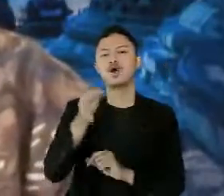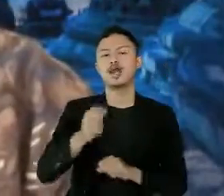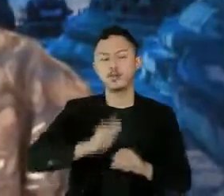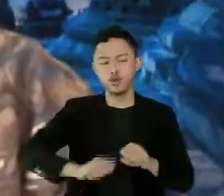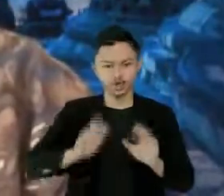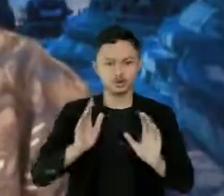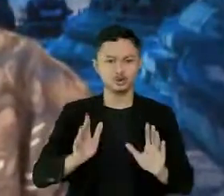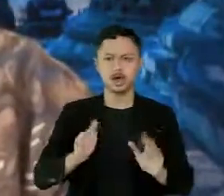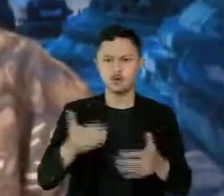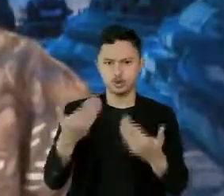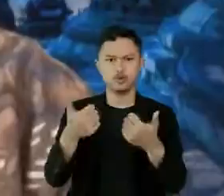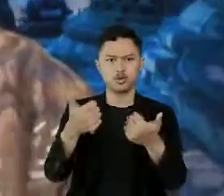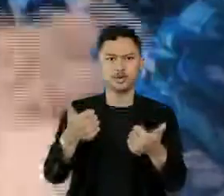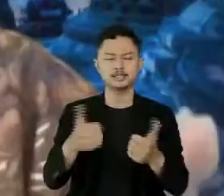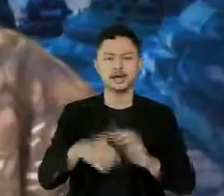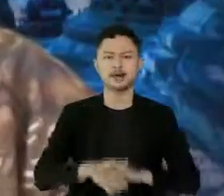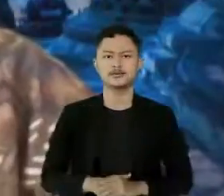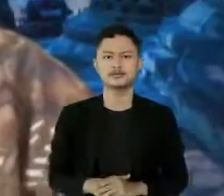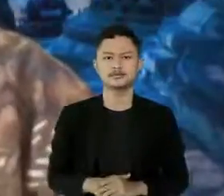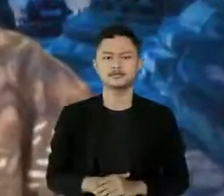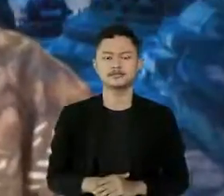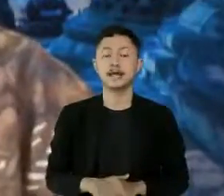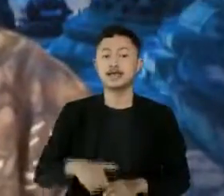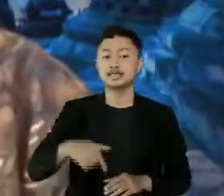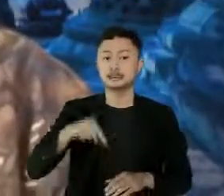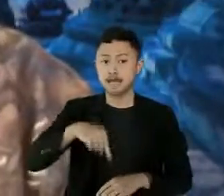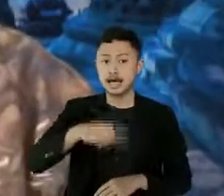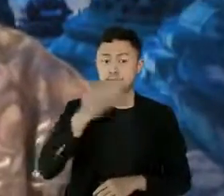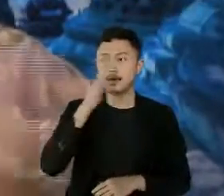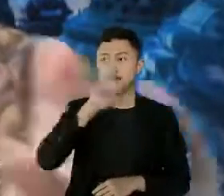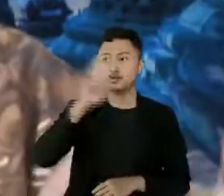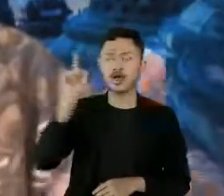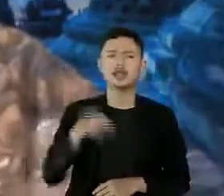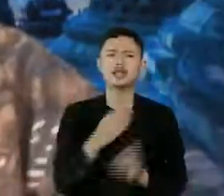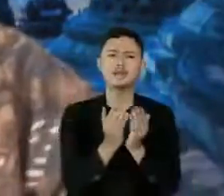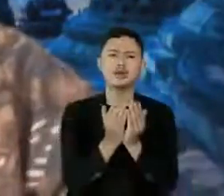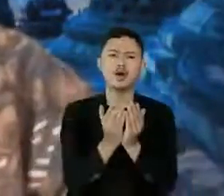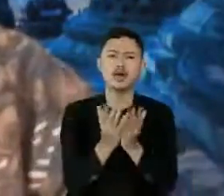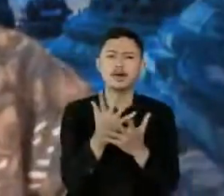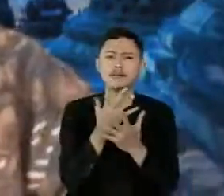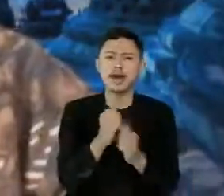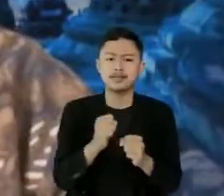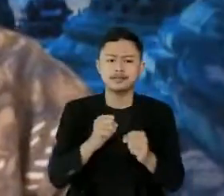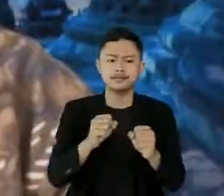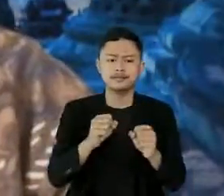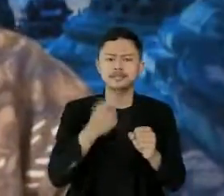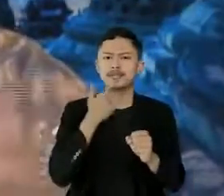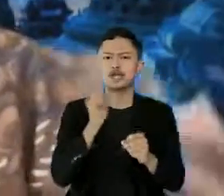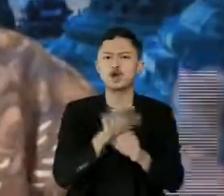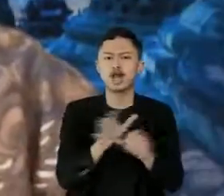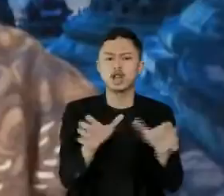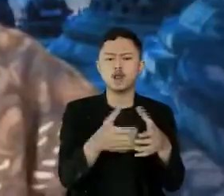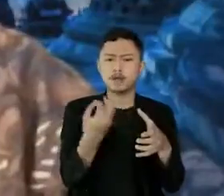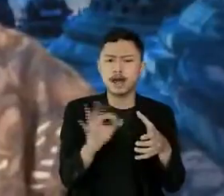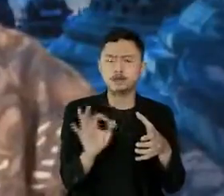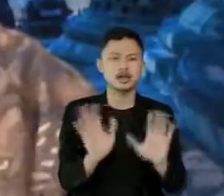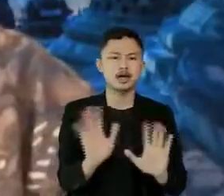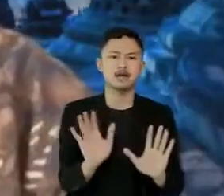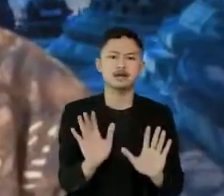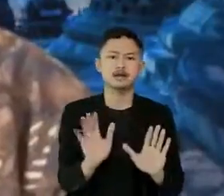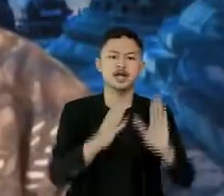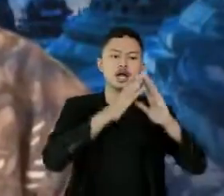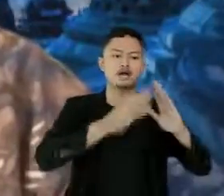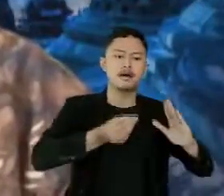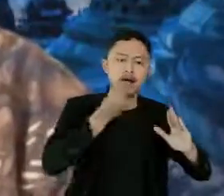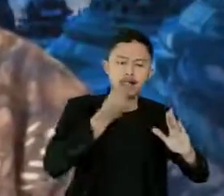bahwa alhamdulillah sampai hari ini ya, kita berdoa semuanya tidak sampai terjadi ada klaster baru di baik restoran